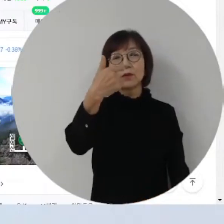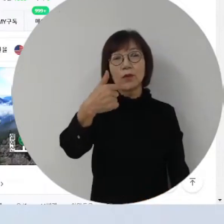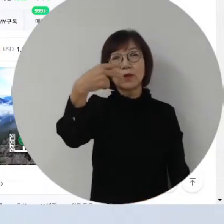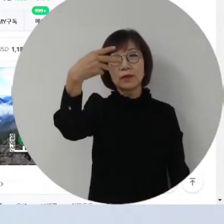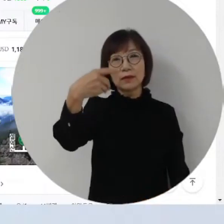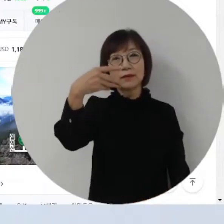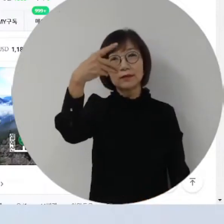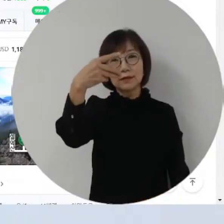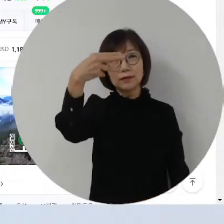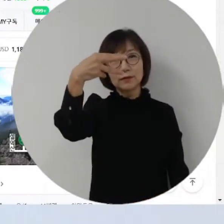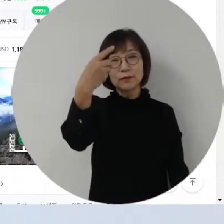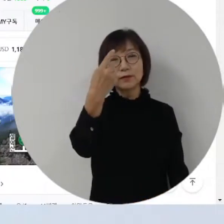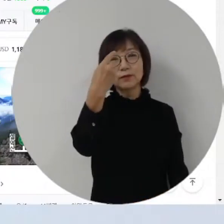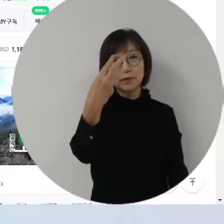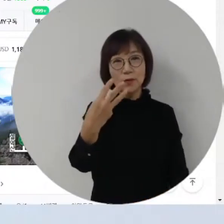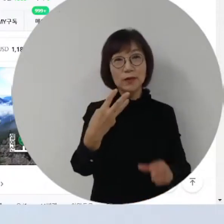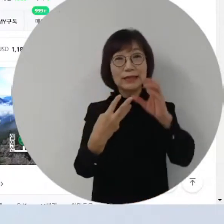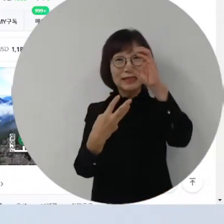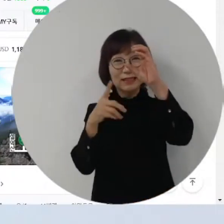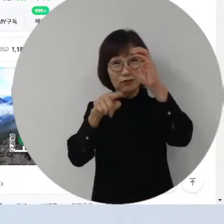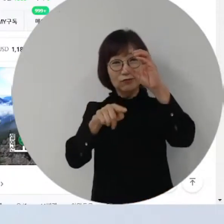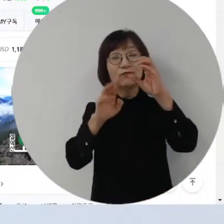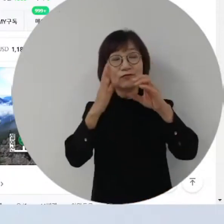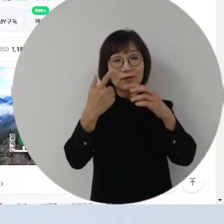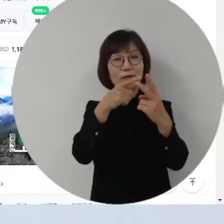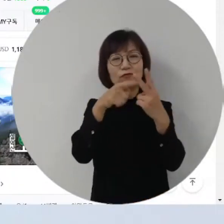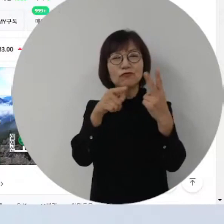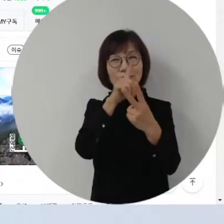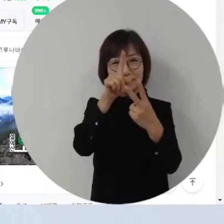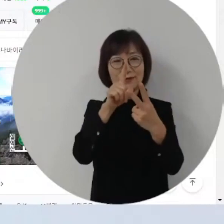다음에 우리 설정 탭 제목을 클릭해 줍니다.